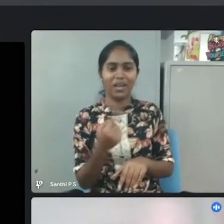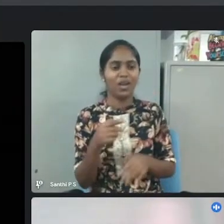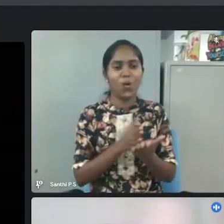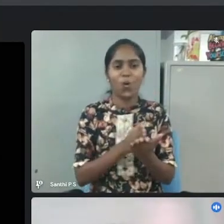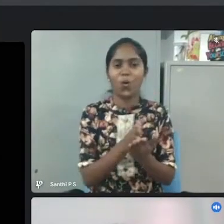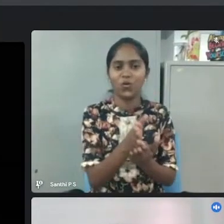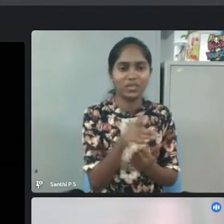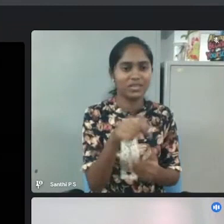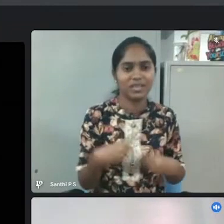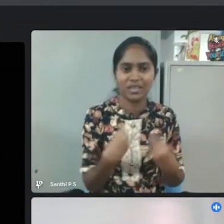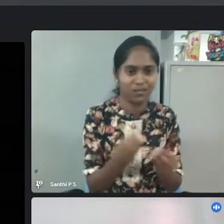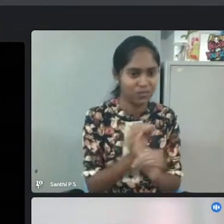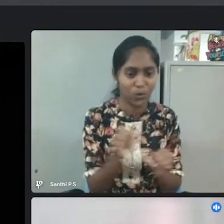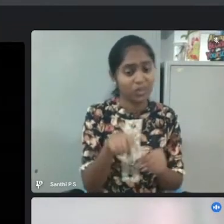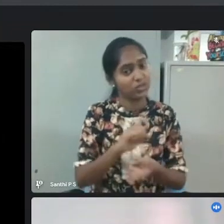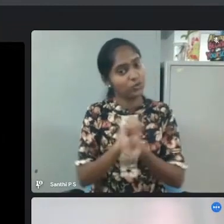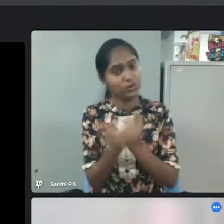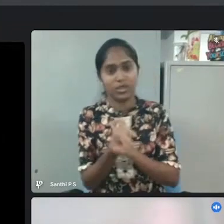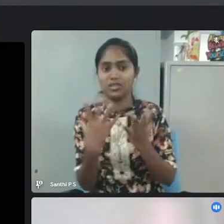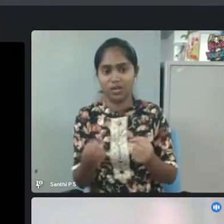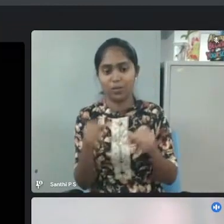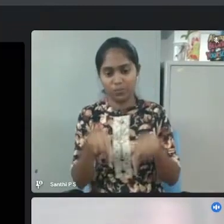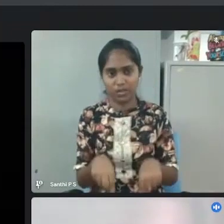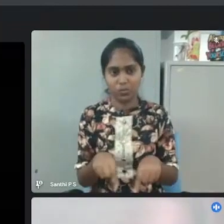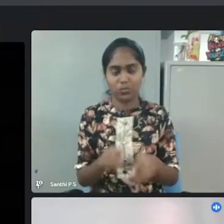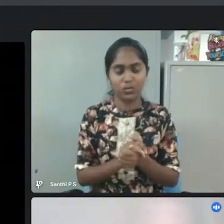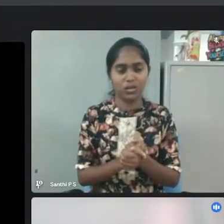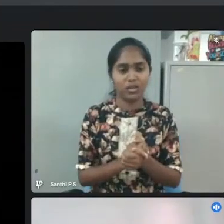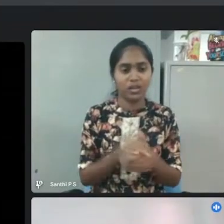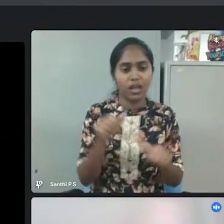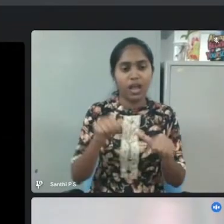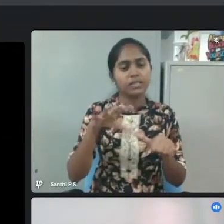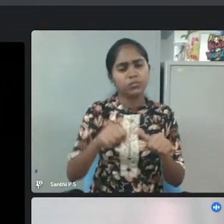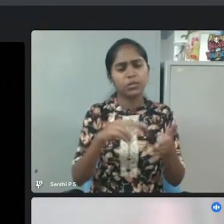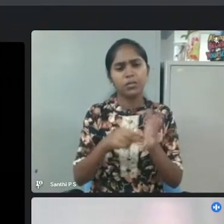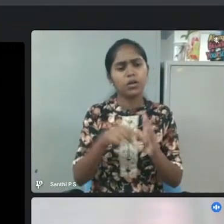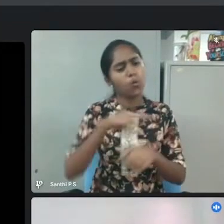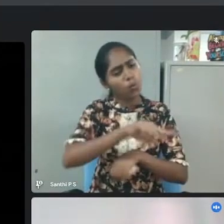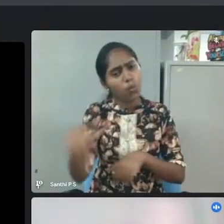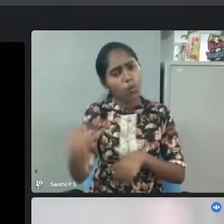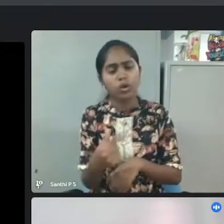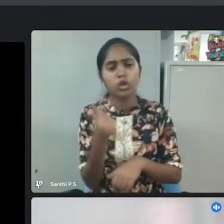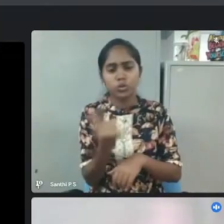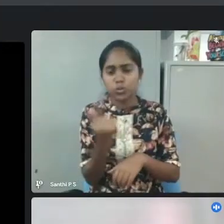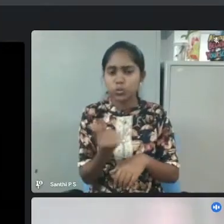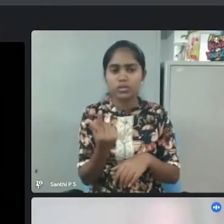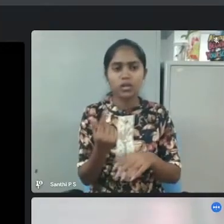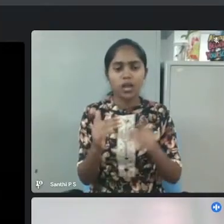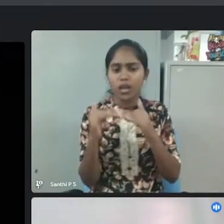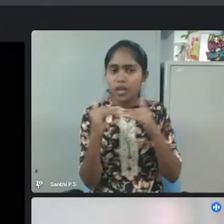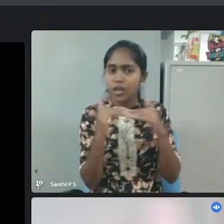ഇപ്പോൾ നമ്മളത് മാറ്റിയെടുക്കേണ്ട സമയം അതിക്രമിച്ചിരിക്കുകയാണ്. എല്ലാവർക്കും ഉപയോഗിക്കാൻ കഴിയുന്ന തരത്തിൽ ഉൽപ്പന്നങ്ങളും പരിസ്ഥിതികളും